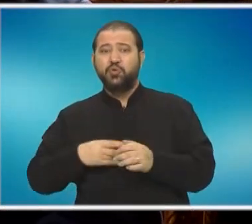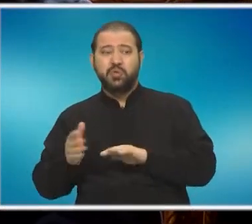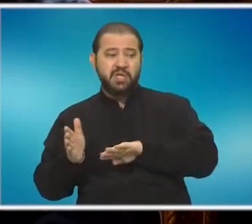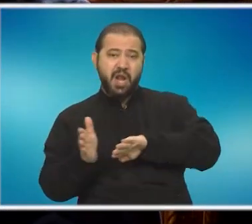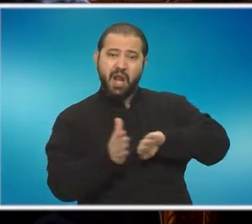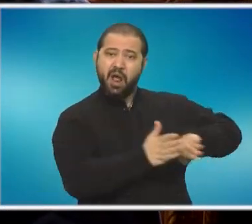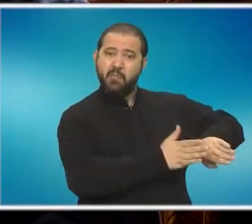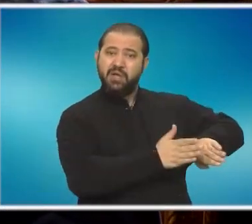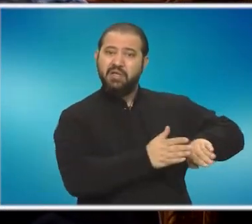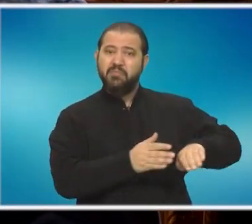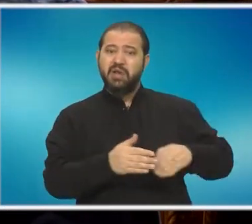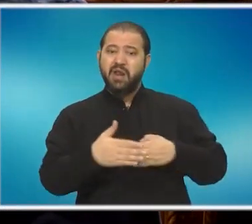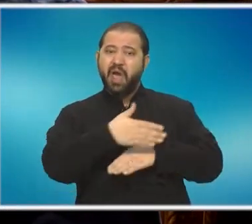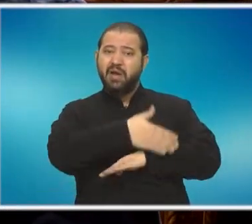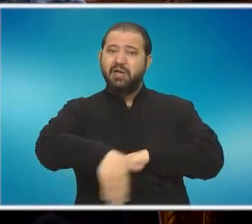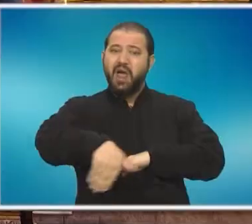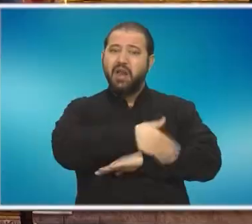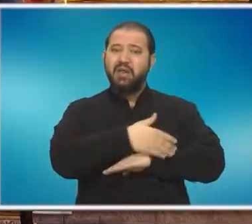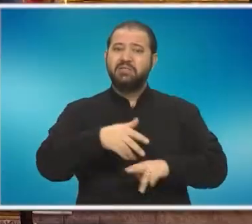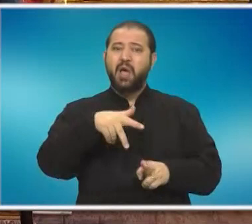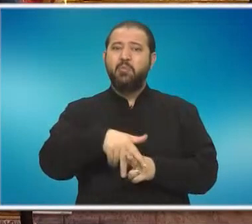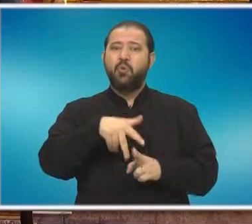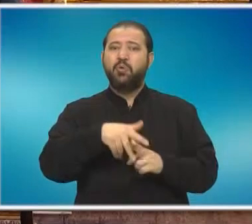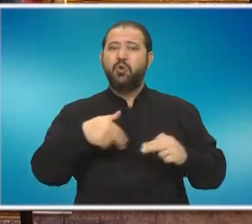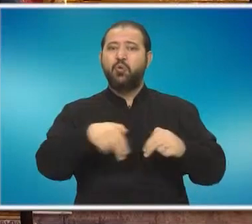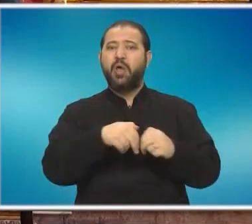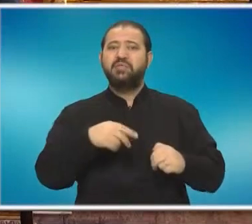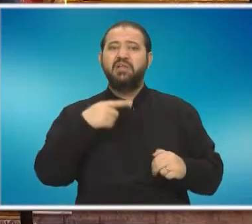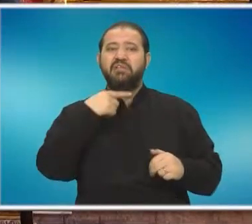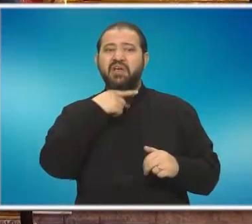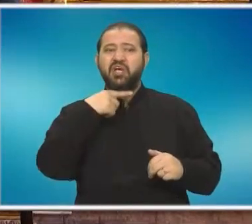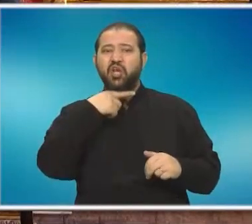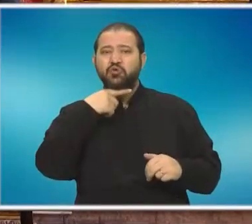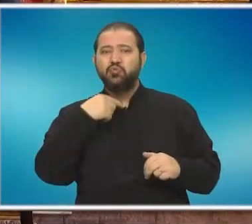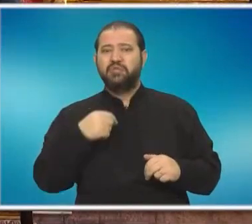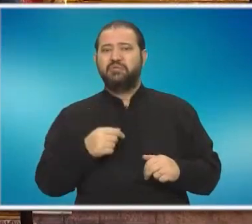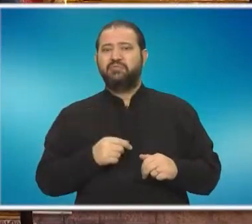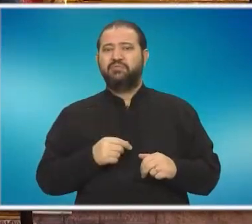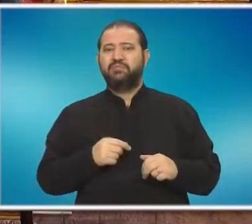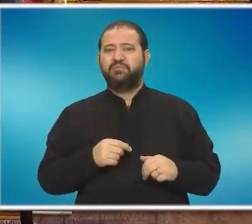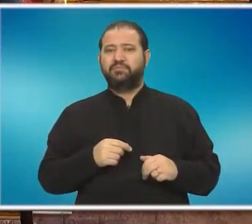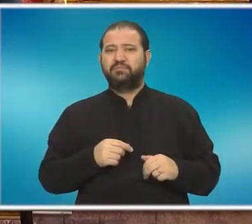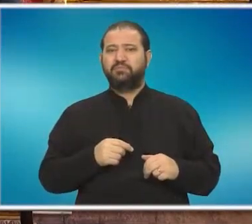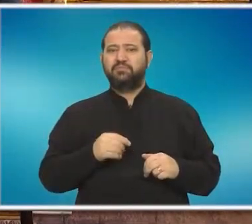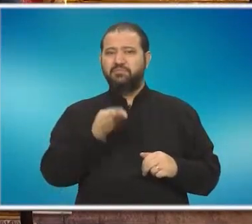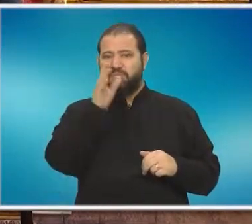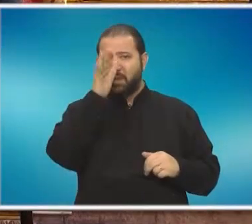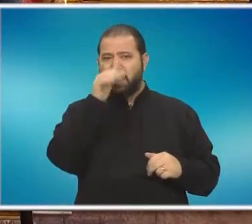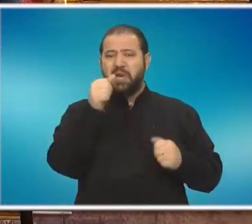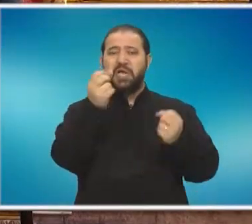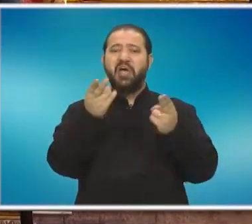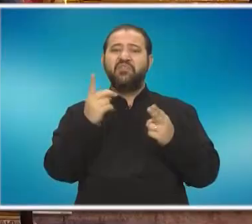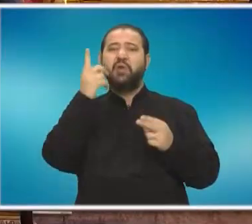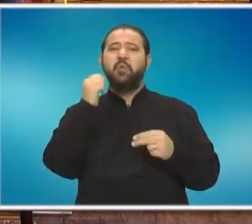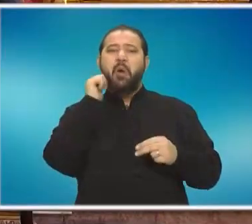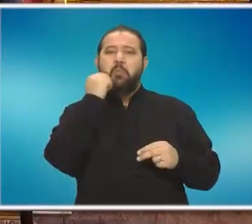undeva la marginea preocupărilor noastre. De Crăciun ne amăgim așa că ar veni un